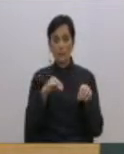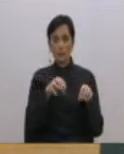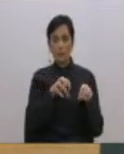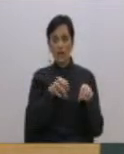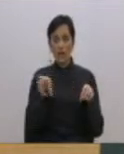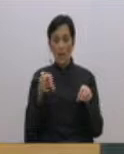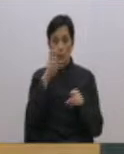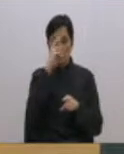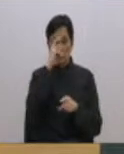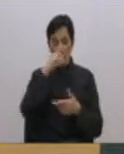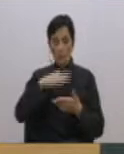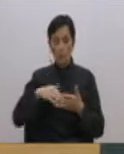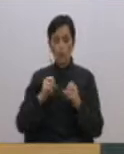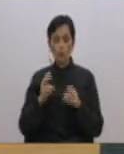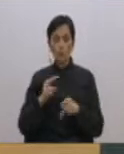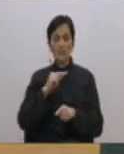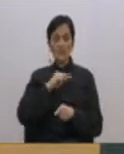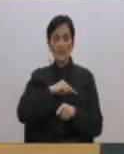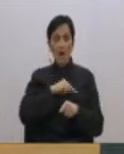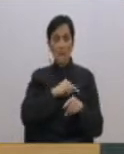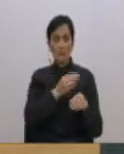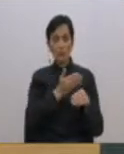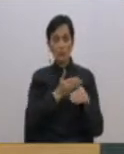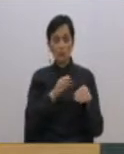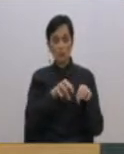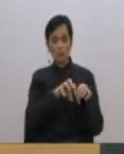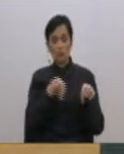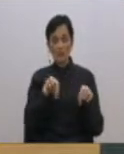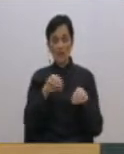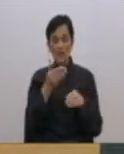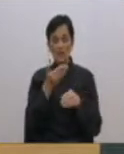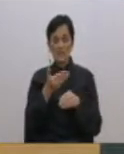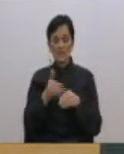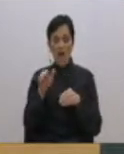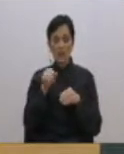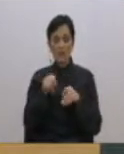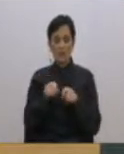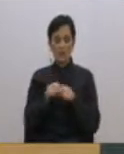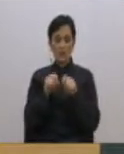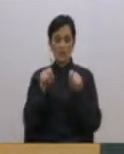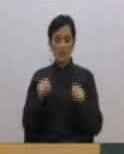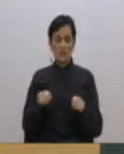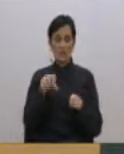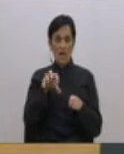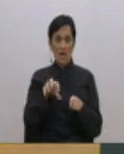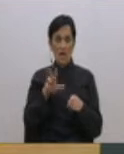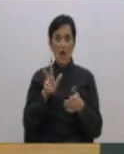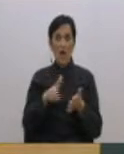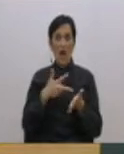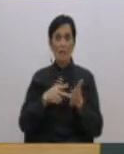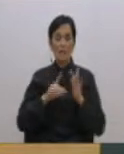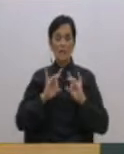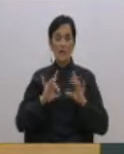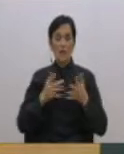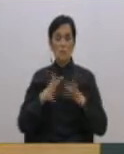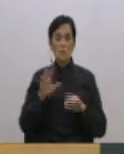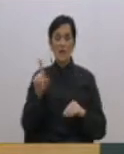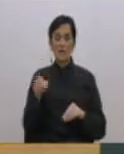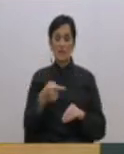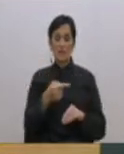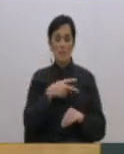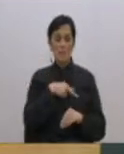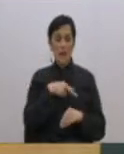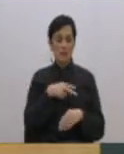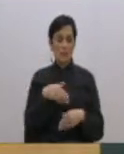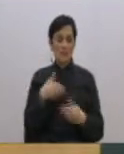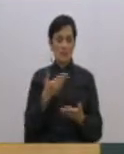sa hem tipul usa tuebi sam sa kurisa, sa alte utreba ciamocali beba, u prometat agarișual de buligahta iz parlamentul sinaș,